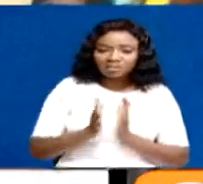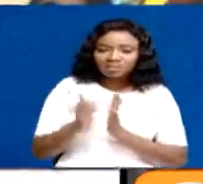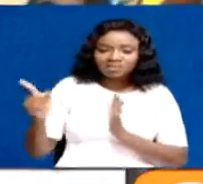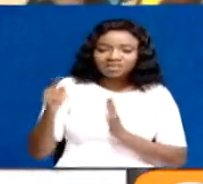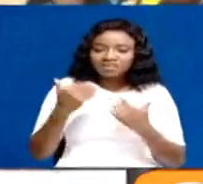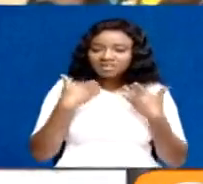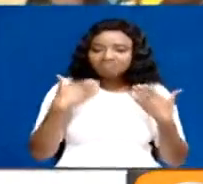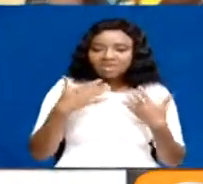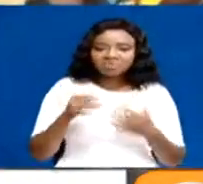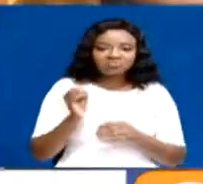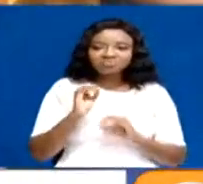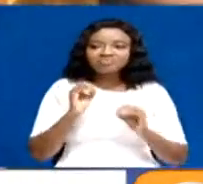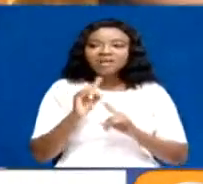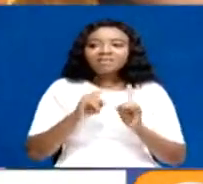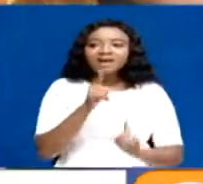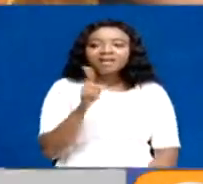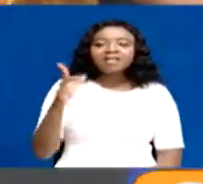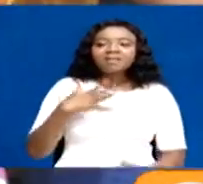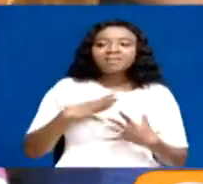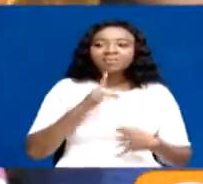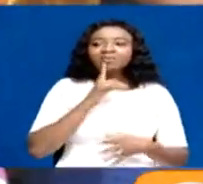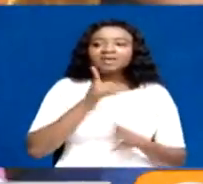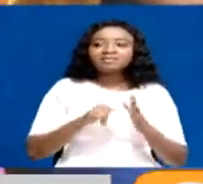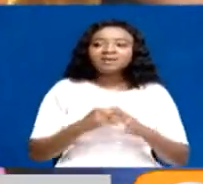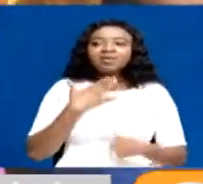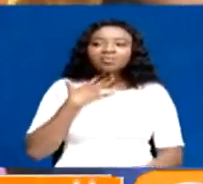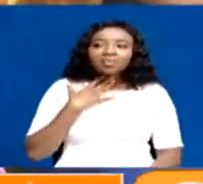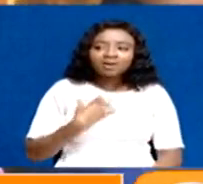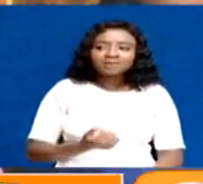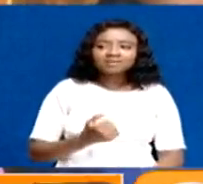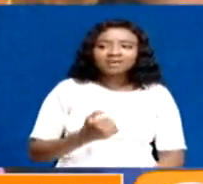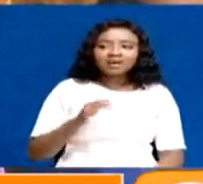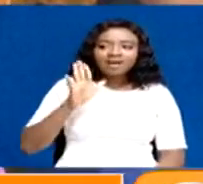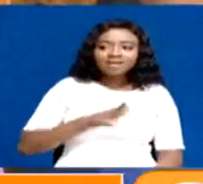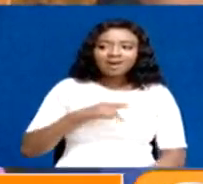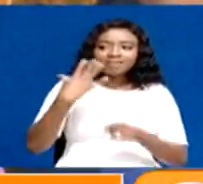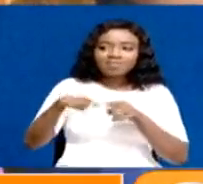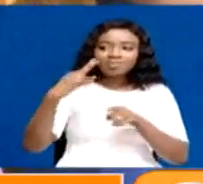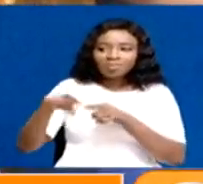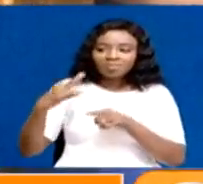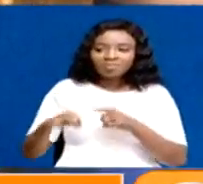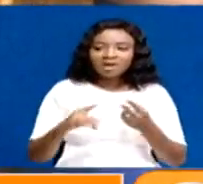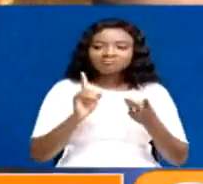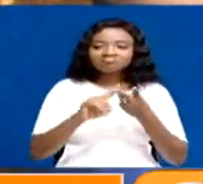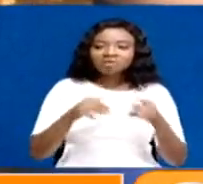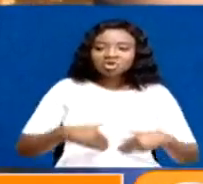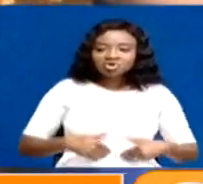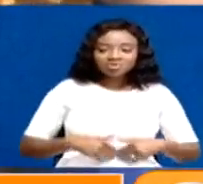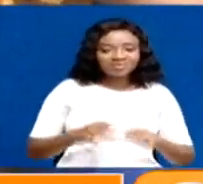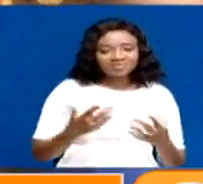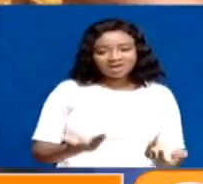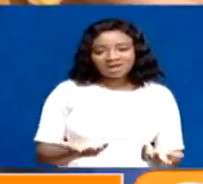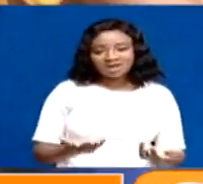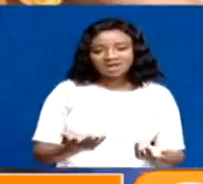ya Meru. These people are saying wanataka anataka mama mboga na youth, sisi